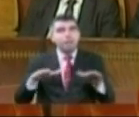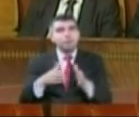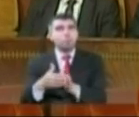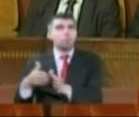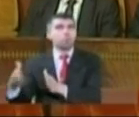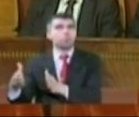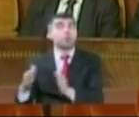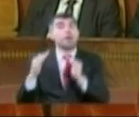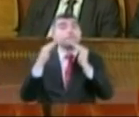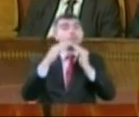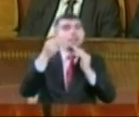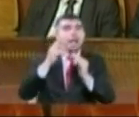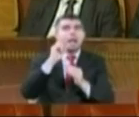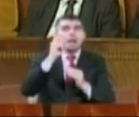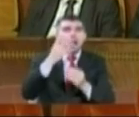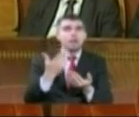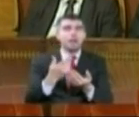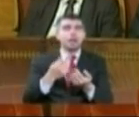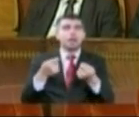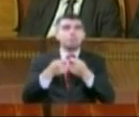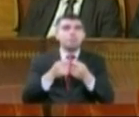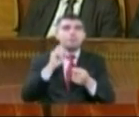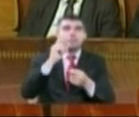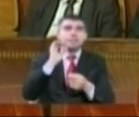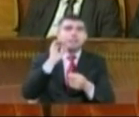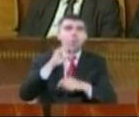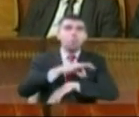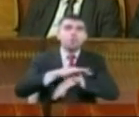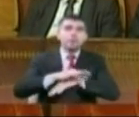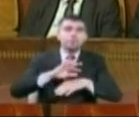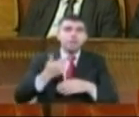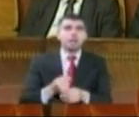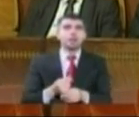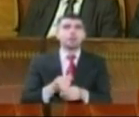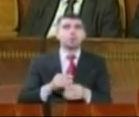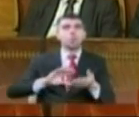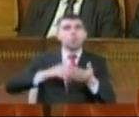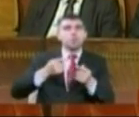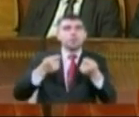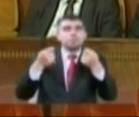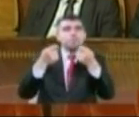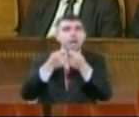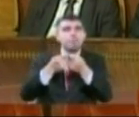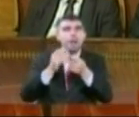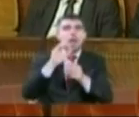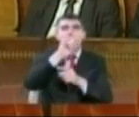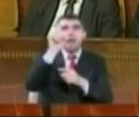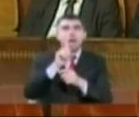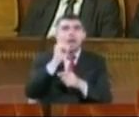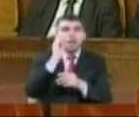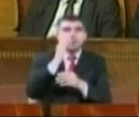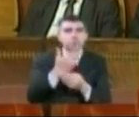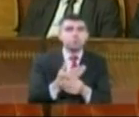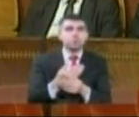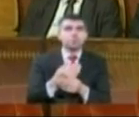أفراد العائلة الداخل إلى غير ذلك، ونفس المعيار ربما يطبق حتى بالنسبة للأماكن المعدة